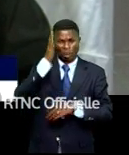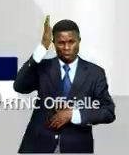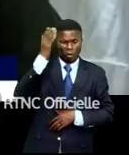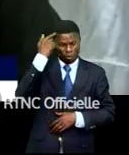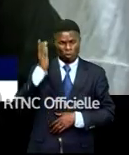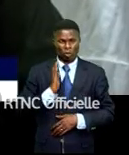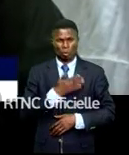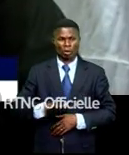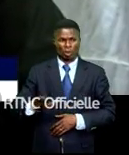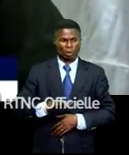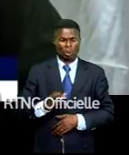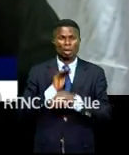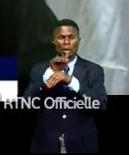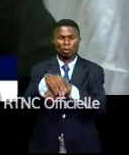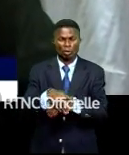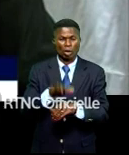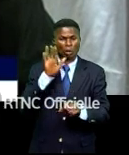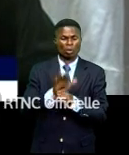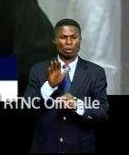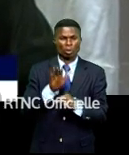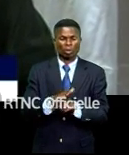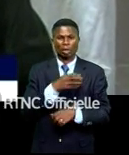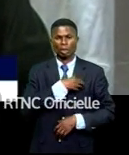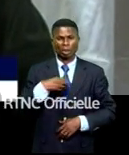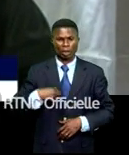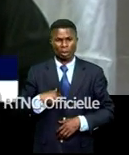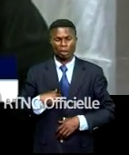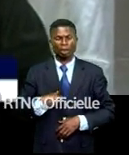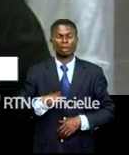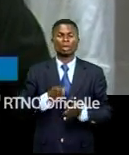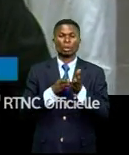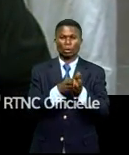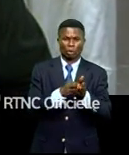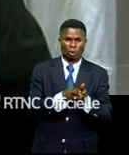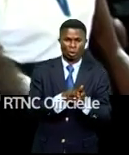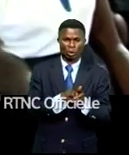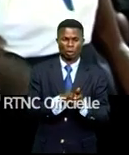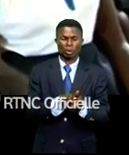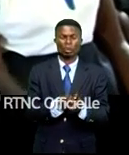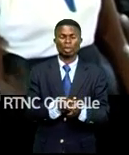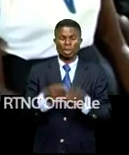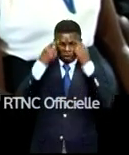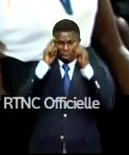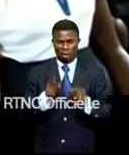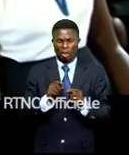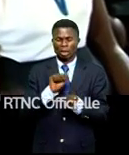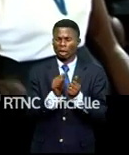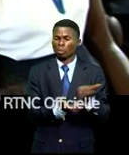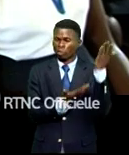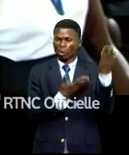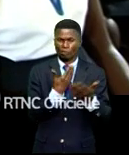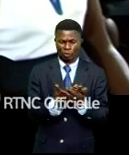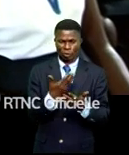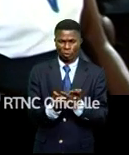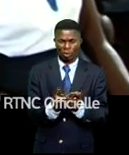notre pays. La participation active des femmes et leur leadership ne sont plus une option. Ce sont des nécessités urgentes